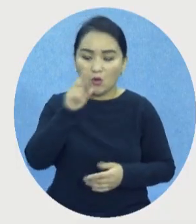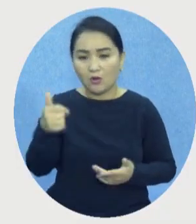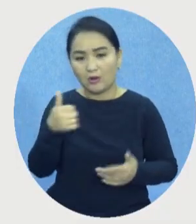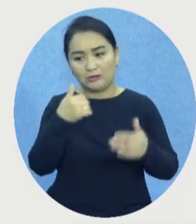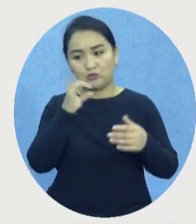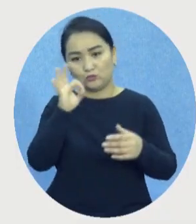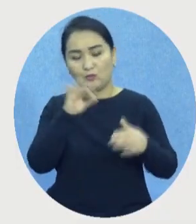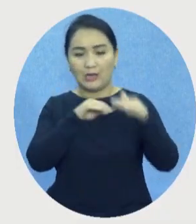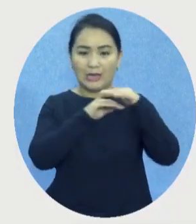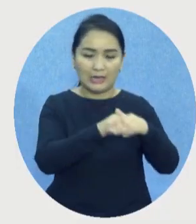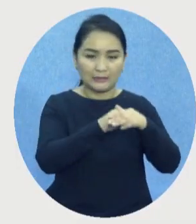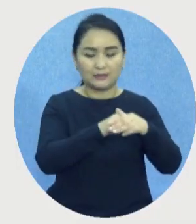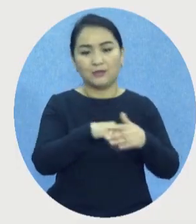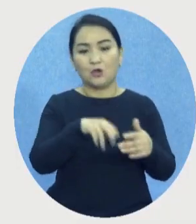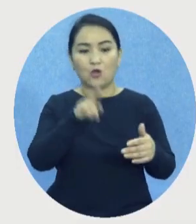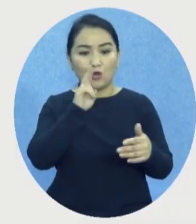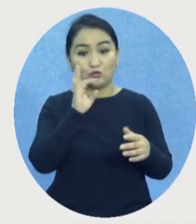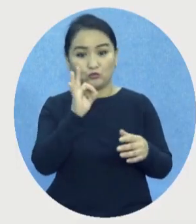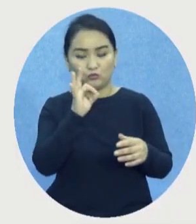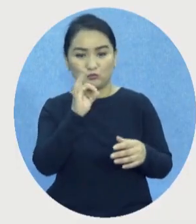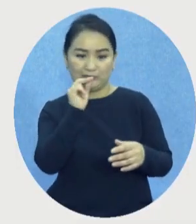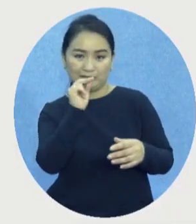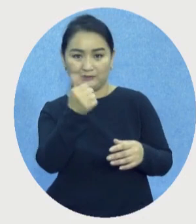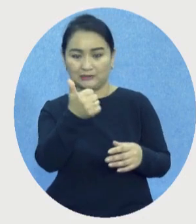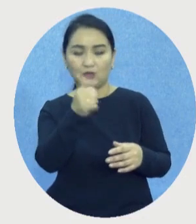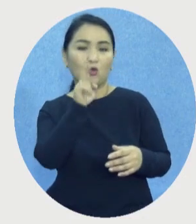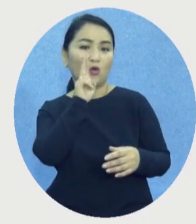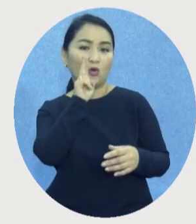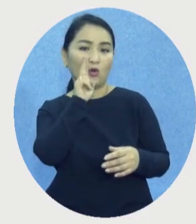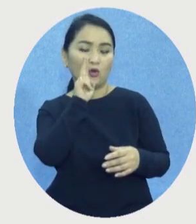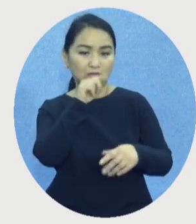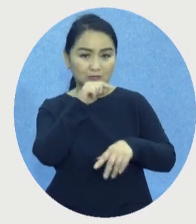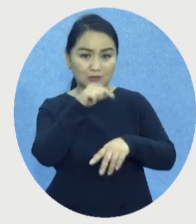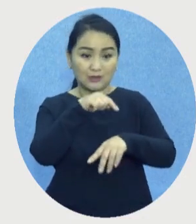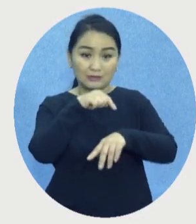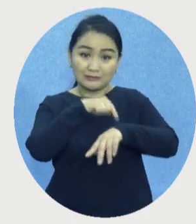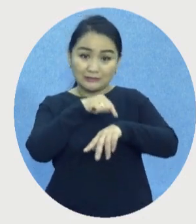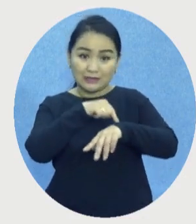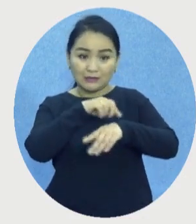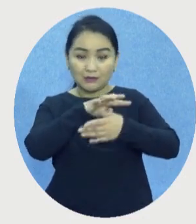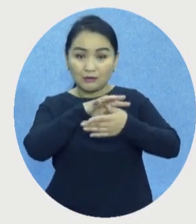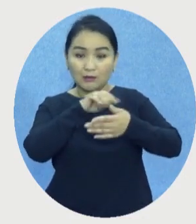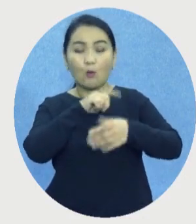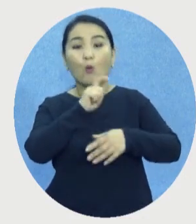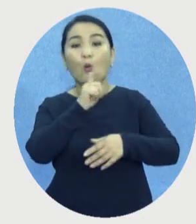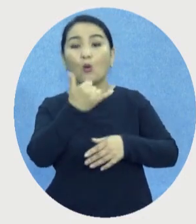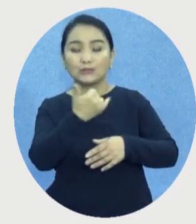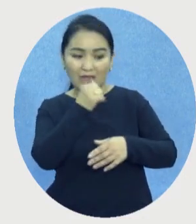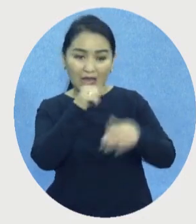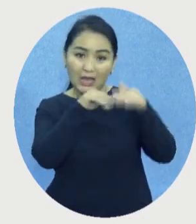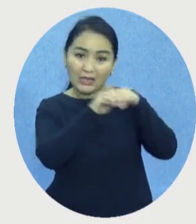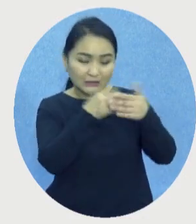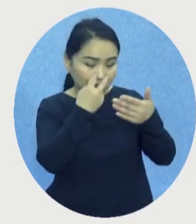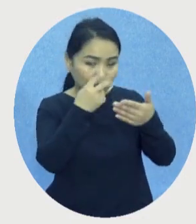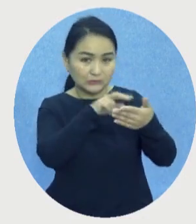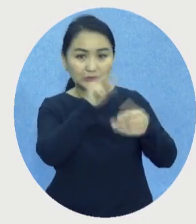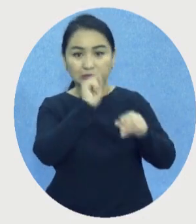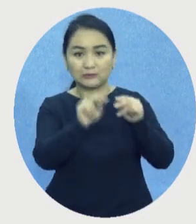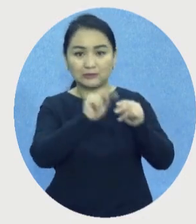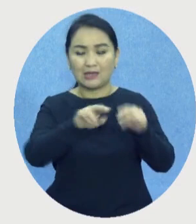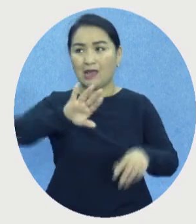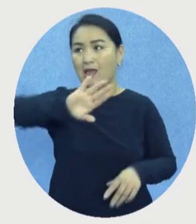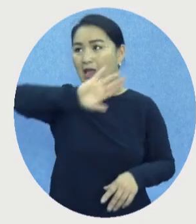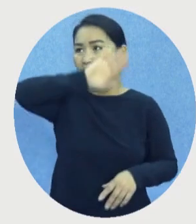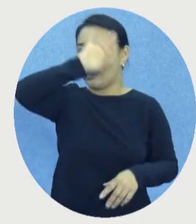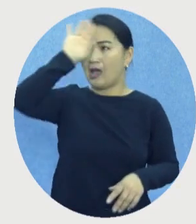татгалзах, хүнсний бүтээгдэхүүний чанарыг болон хуцааг нь шалгах, эсвэл зөв хадгалах, халуун наранд майнацтай